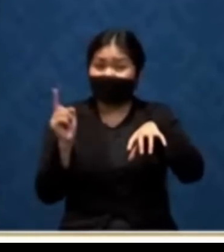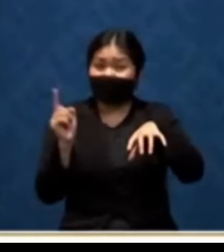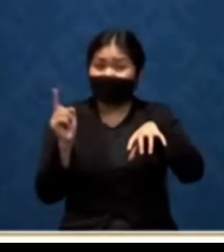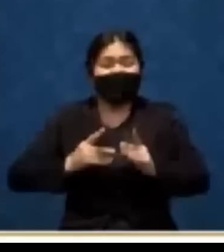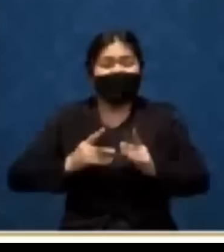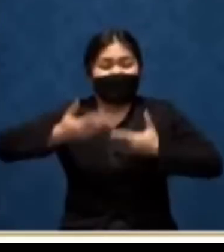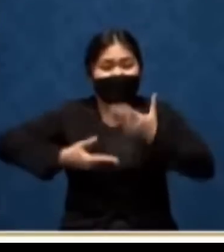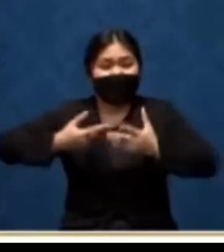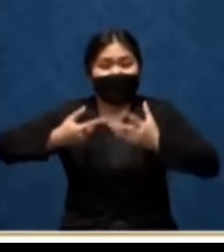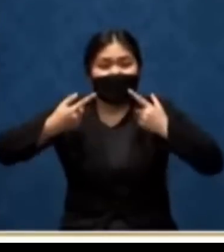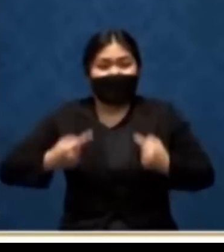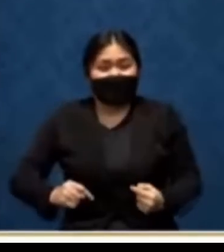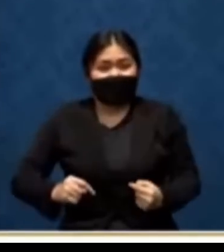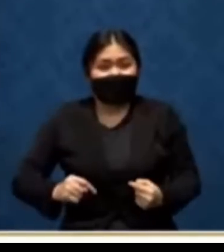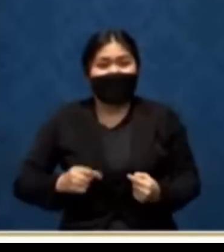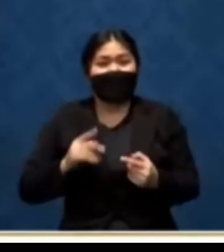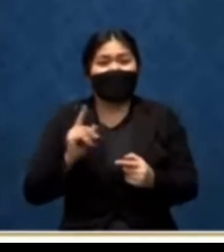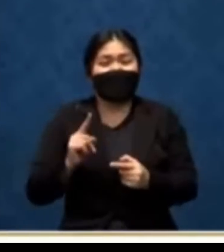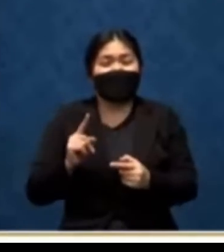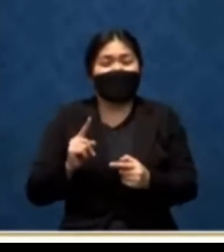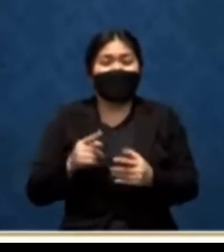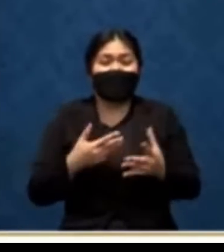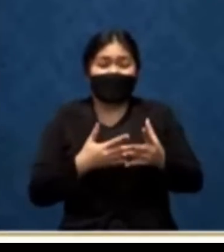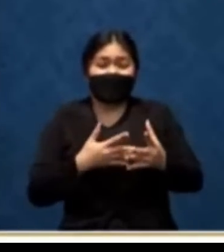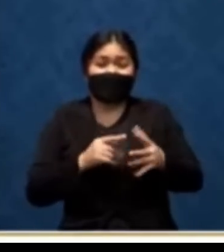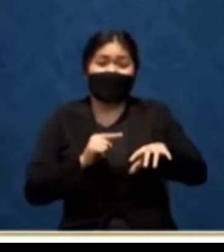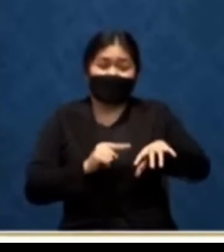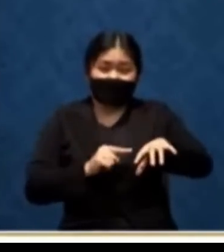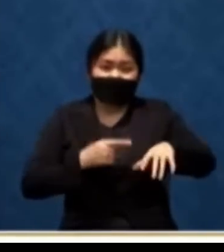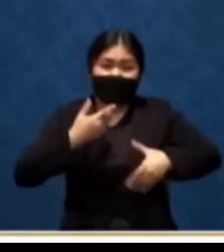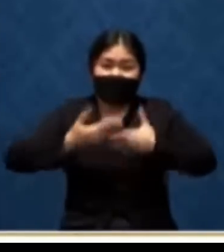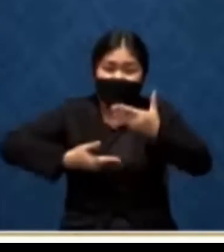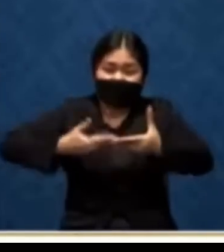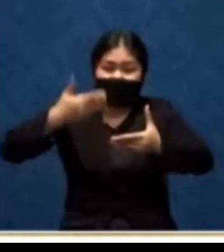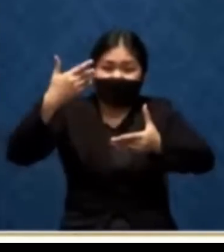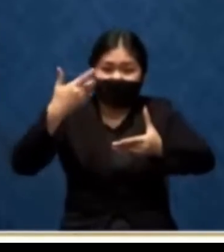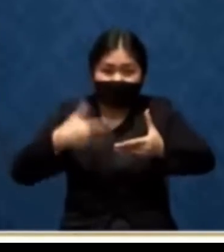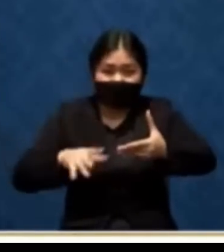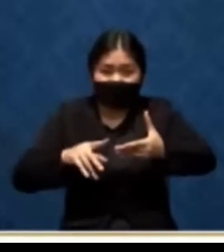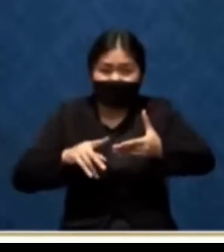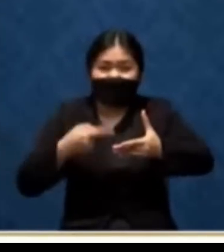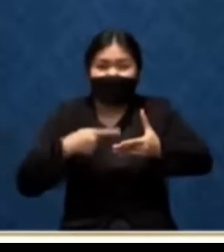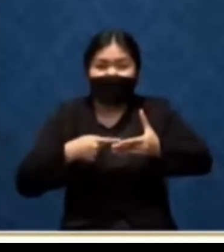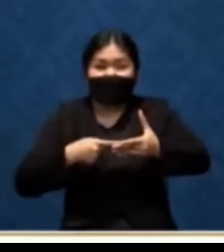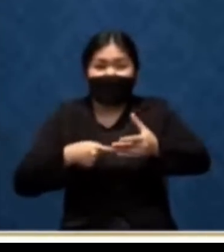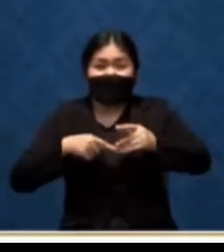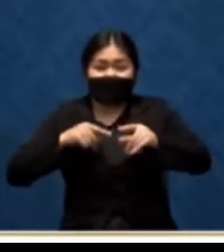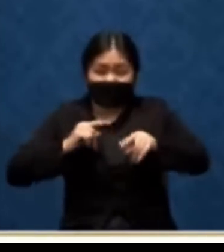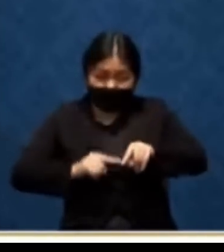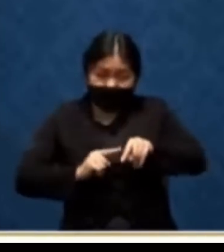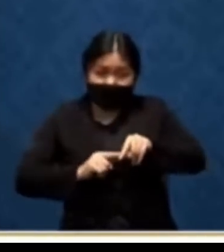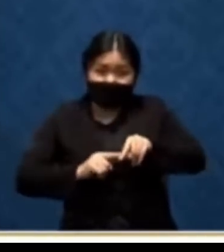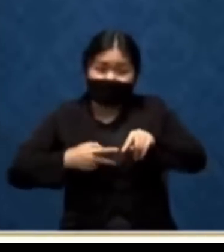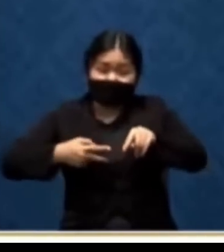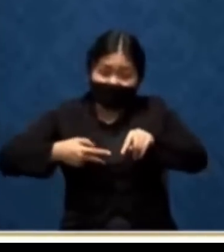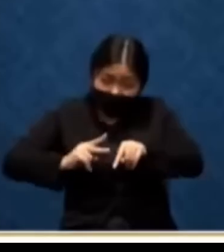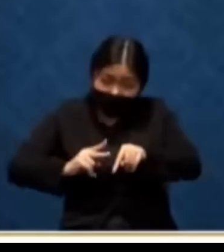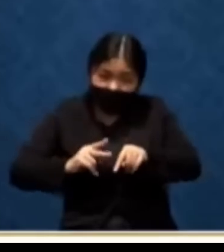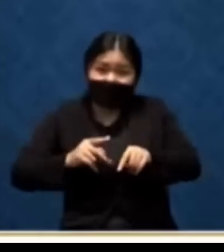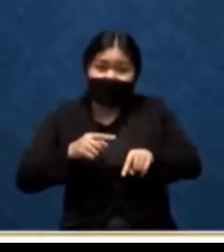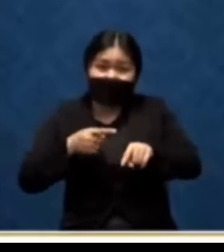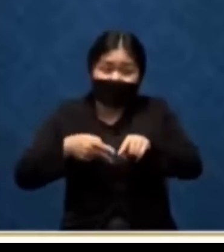เหยื่อที่ถูกใช้งานจนหมดประโยชน์จะถูกตัดเอาอวัยวะออกมาทั้งที่ยังมีชีวิ